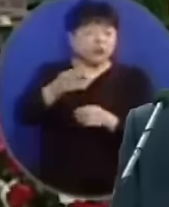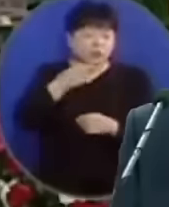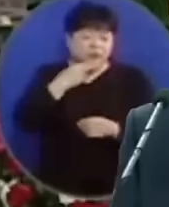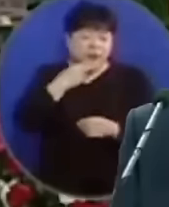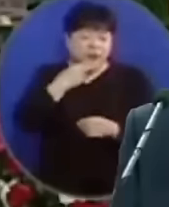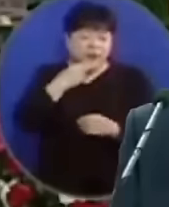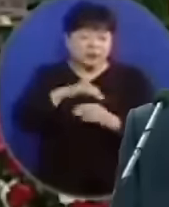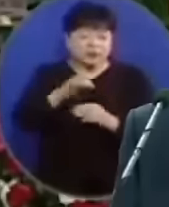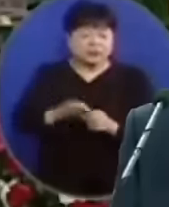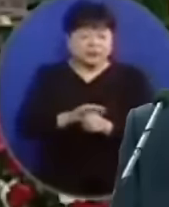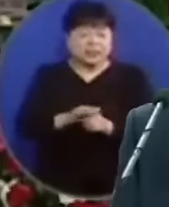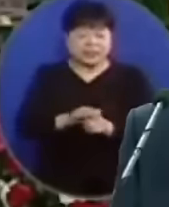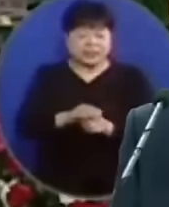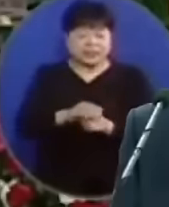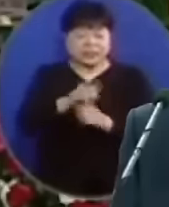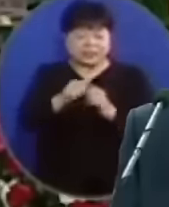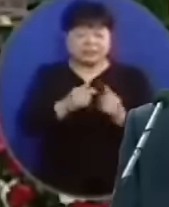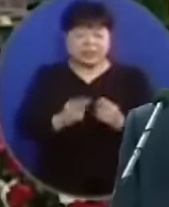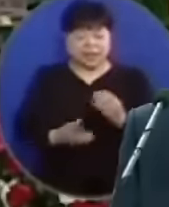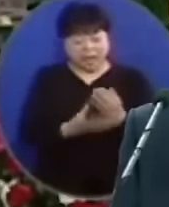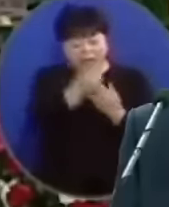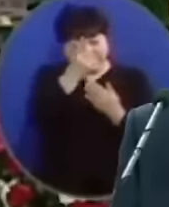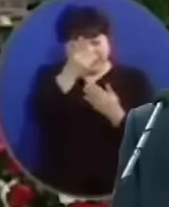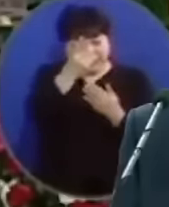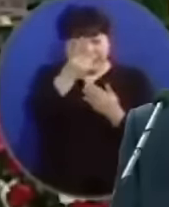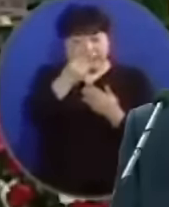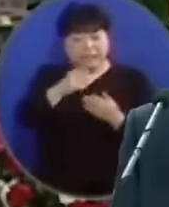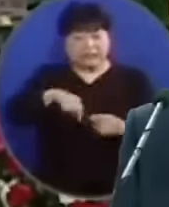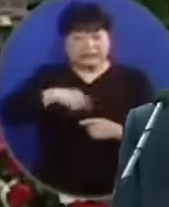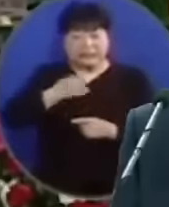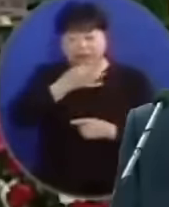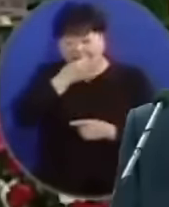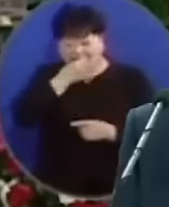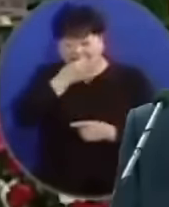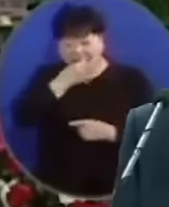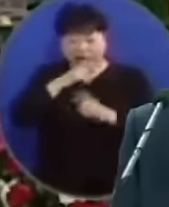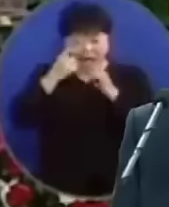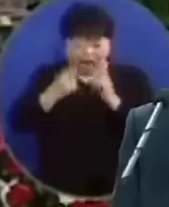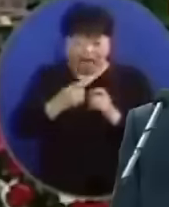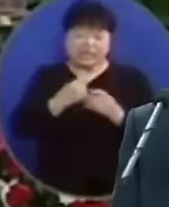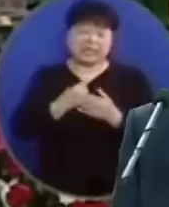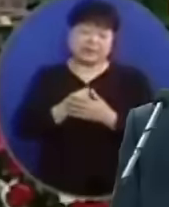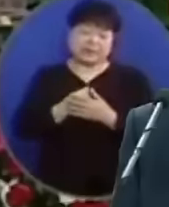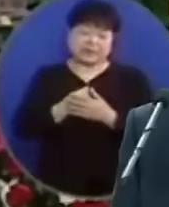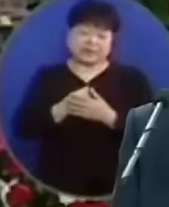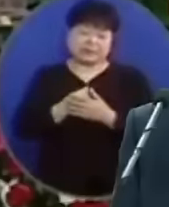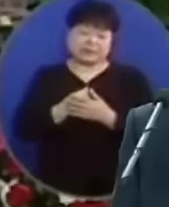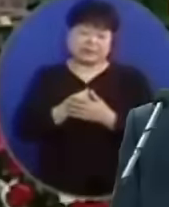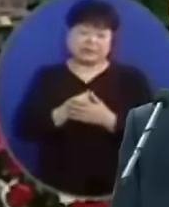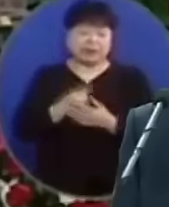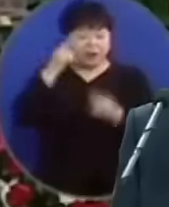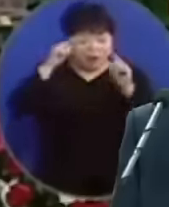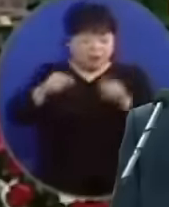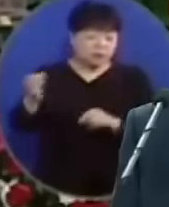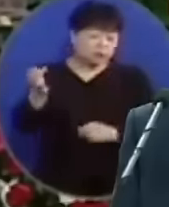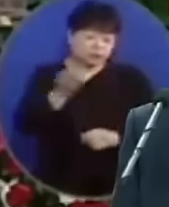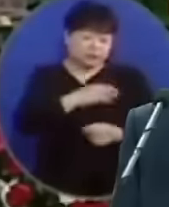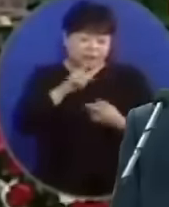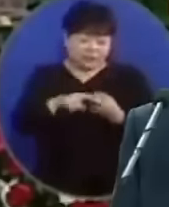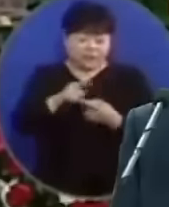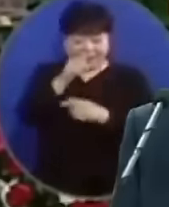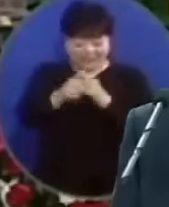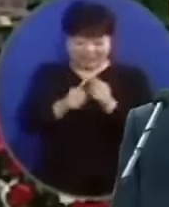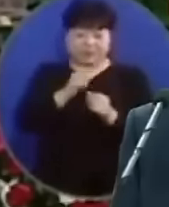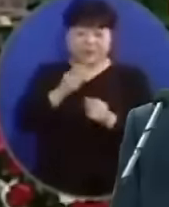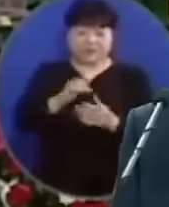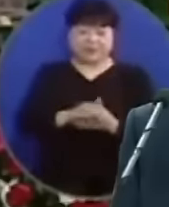없었습니다. 이웃 사람과 하나님 사랑은 하나인데 자신만 알아서 자기만 먹고 잘 살겠다고 했는 것입니다. 이러한 어리석은 부자에 대해 하나님은